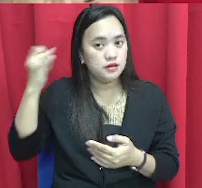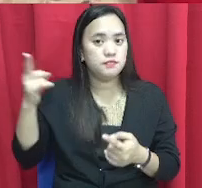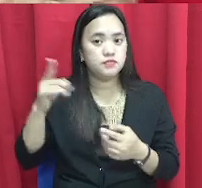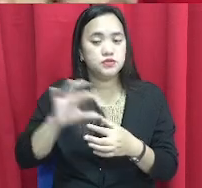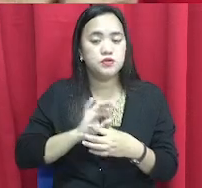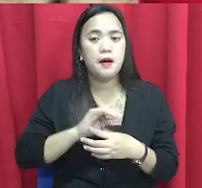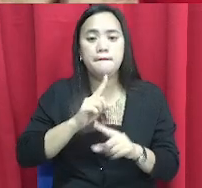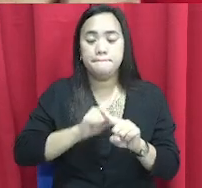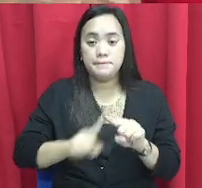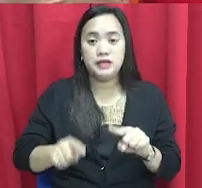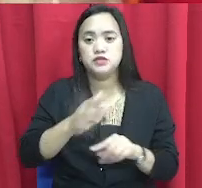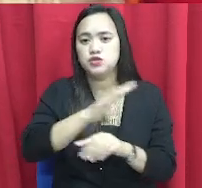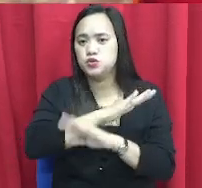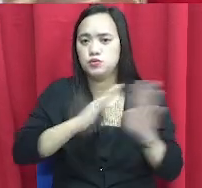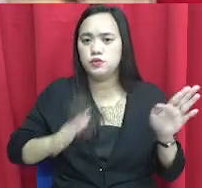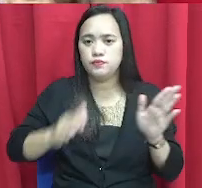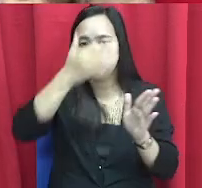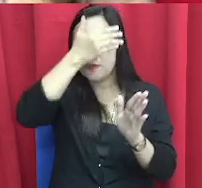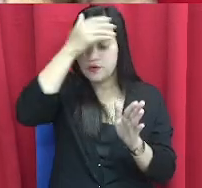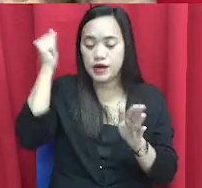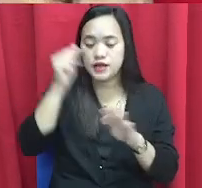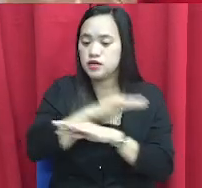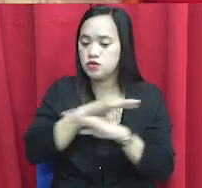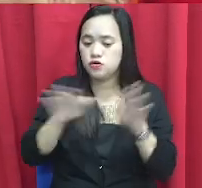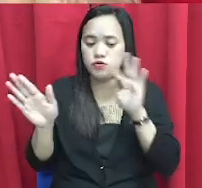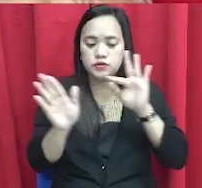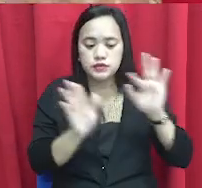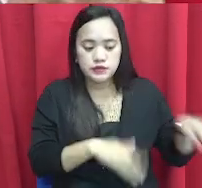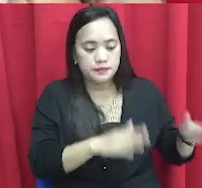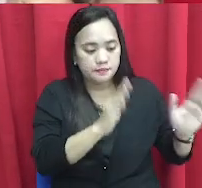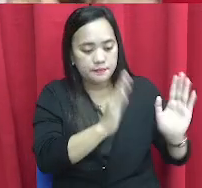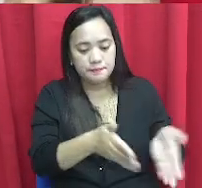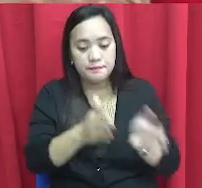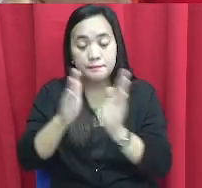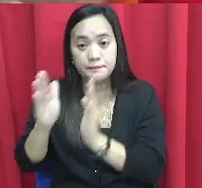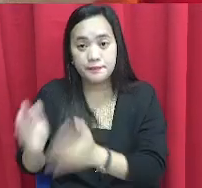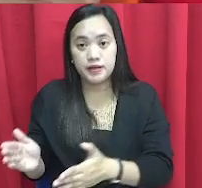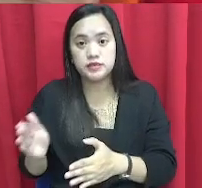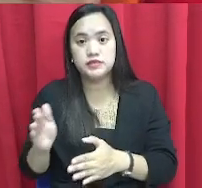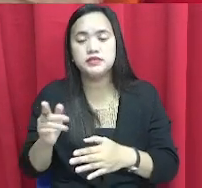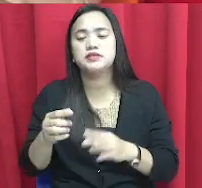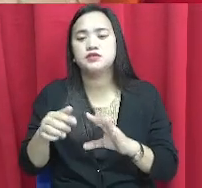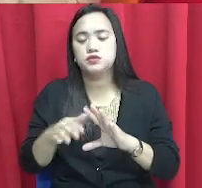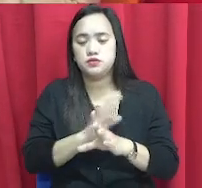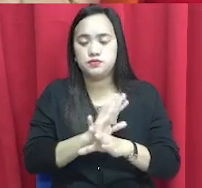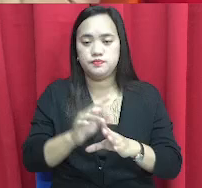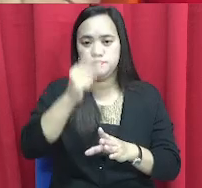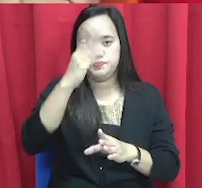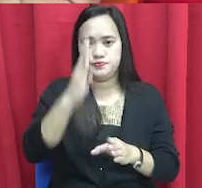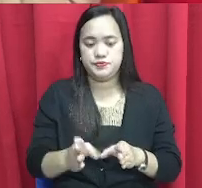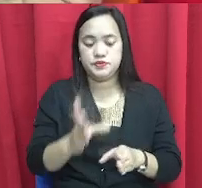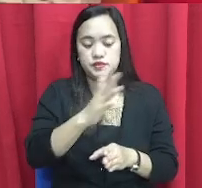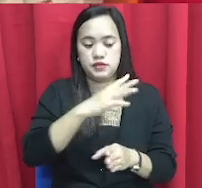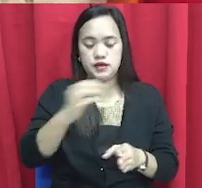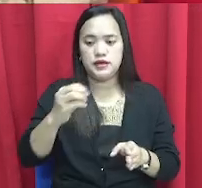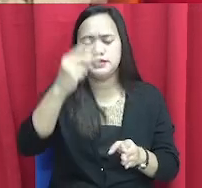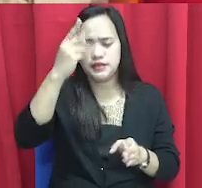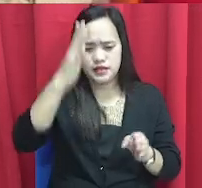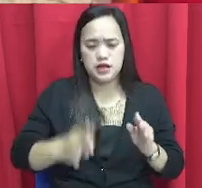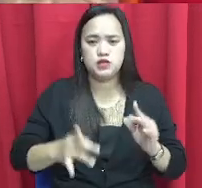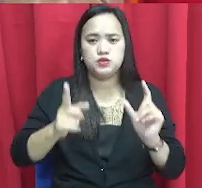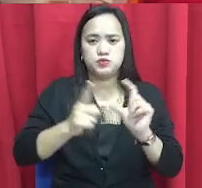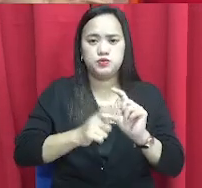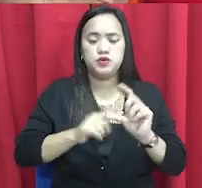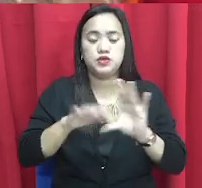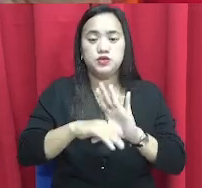nating kakalimutan at tatanggalin sa plano po natin ang Diyos at ang kanyang salita kasi Bakit